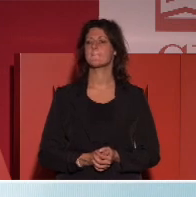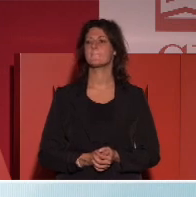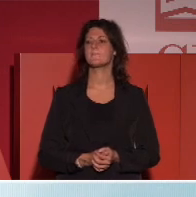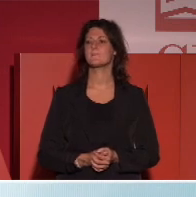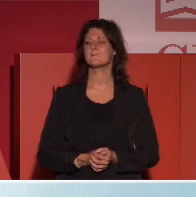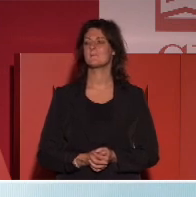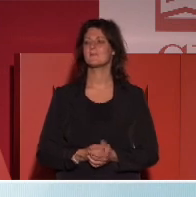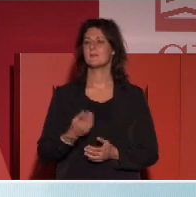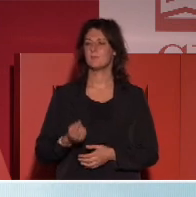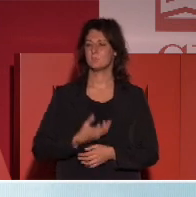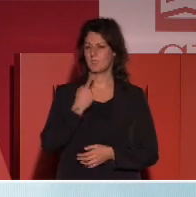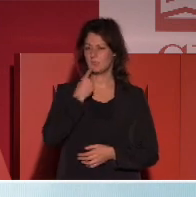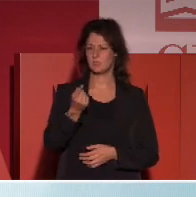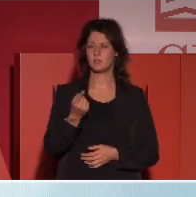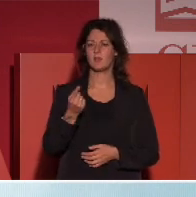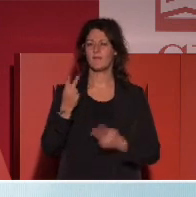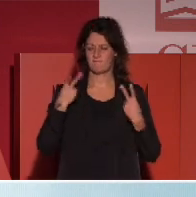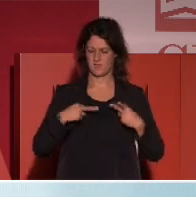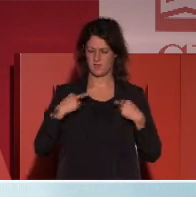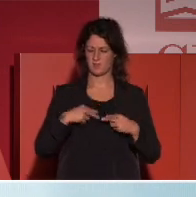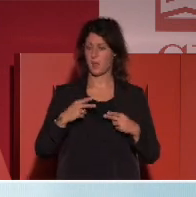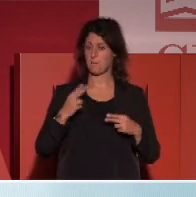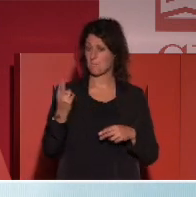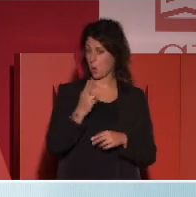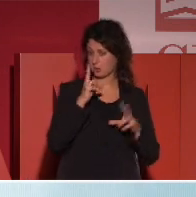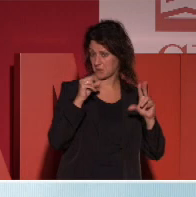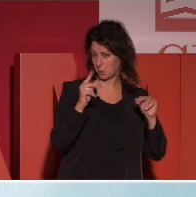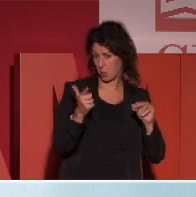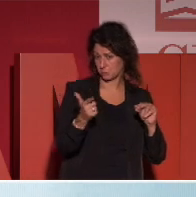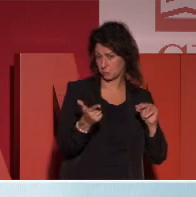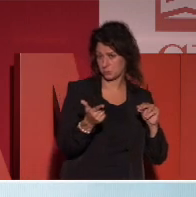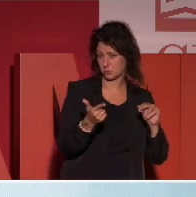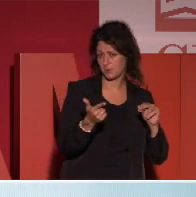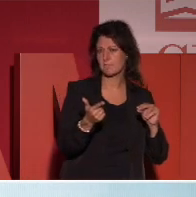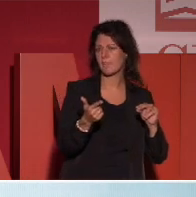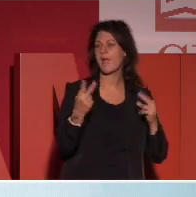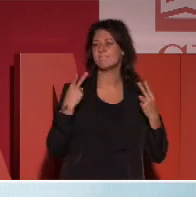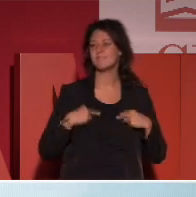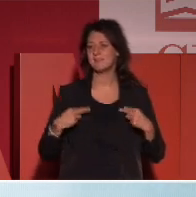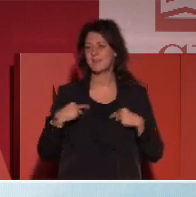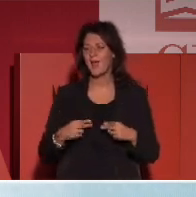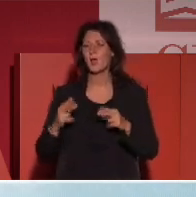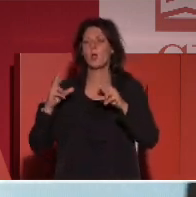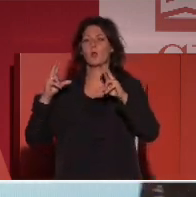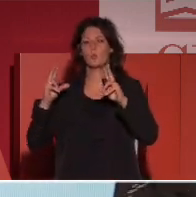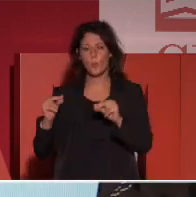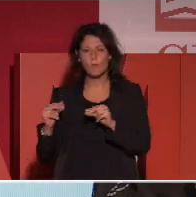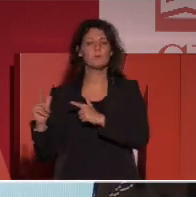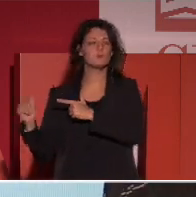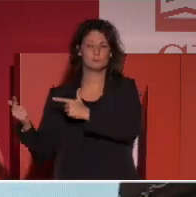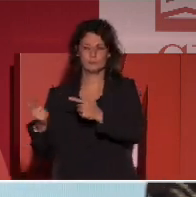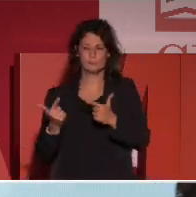diceva in questa vita morire non è nuovo ma più nuovo non è nemmeno vivere mai a caschetto bellissima poesia in cui a un certo punto dice